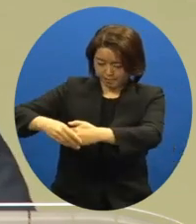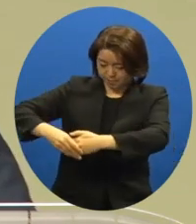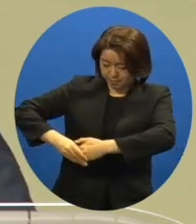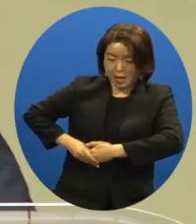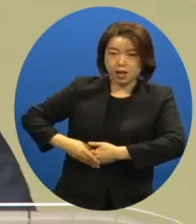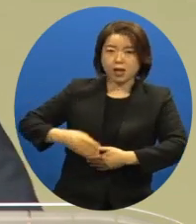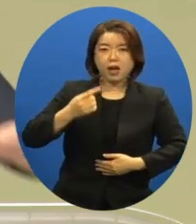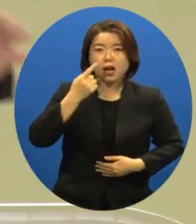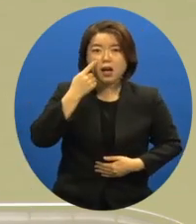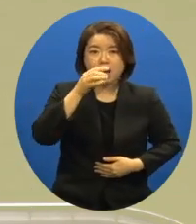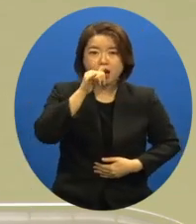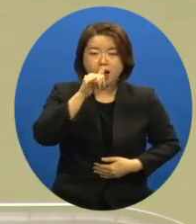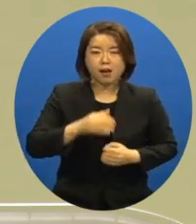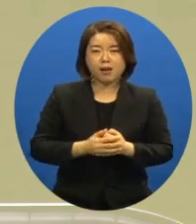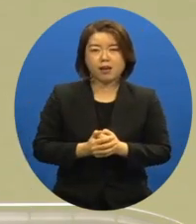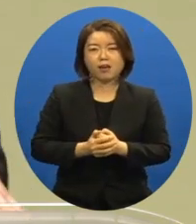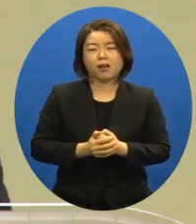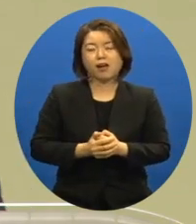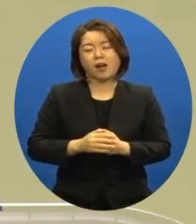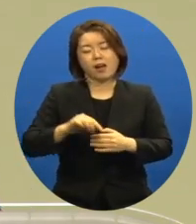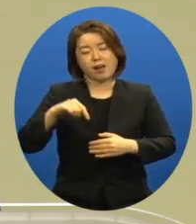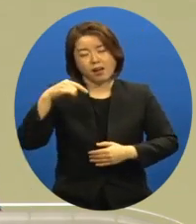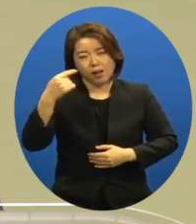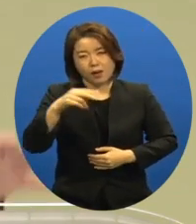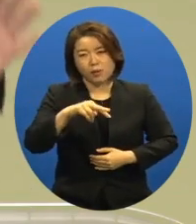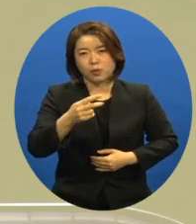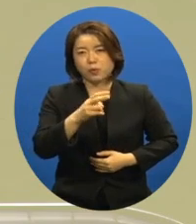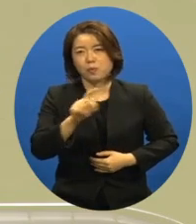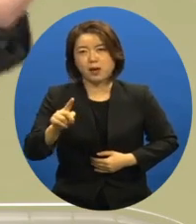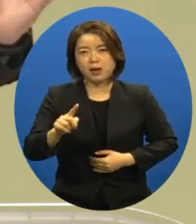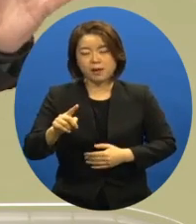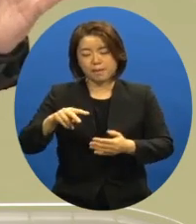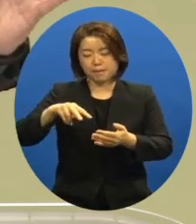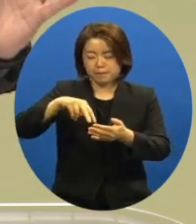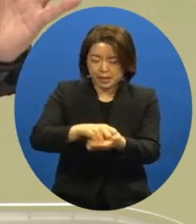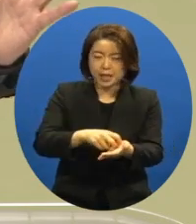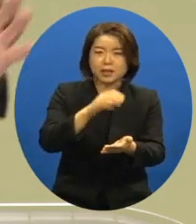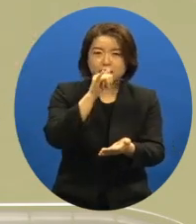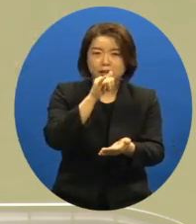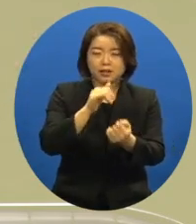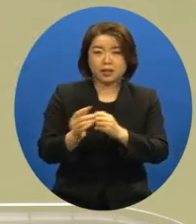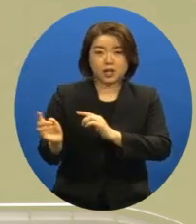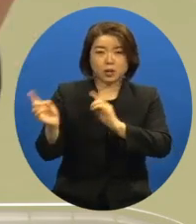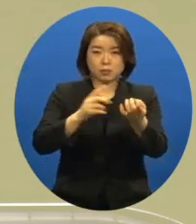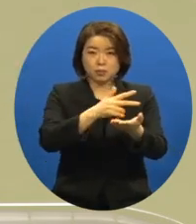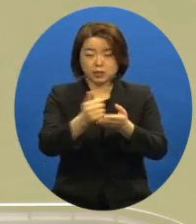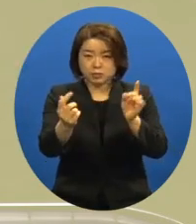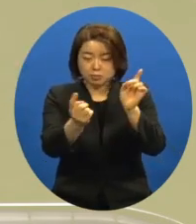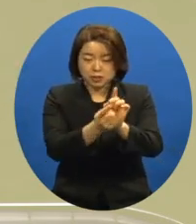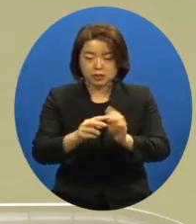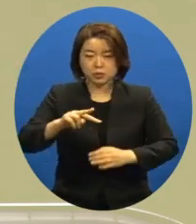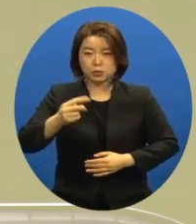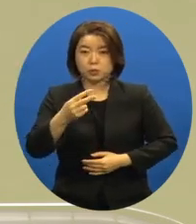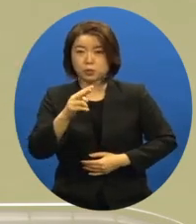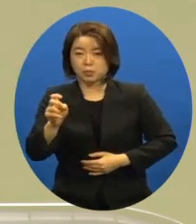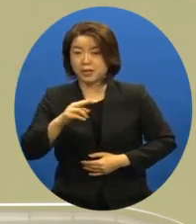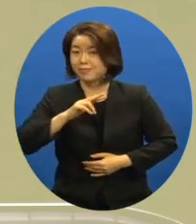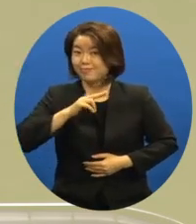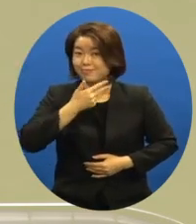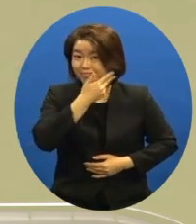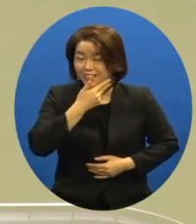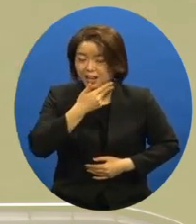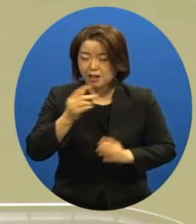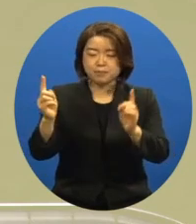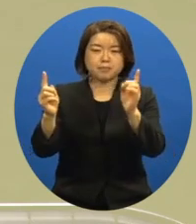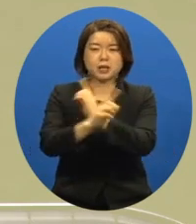하셨습니다. 그리고 도마가 꼬꾸라졌습니다. 부활의 주님을 만나고 도마는 완전히 달라졌습니다.